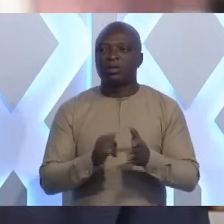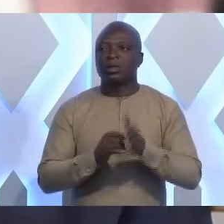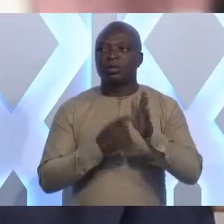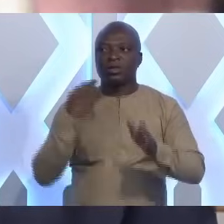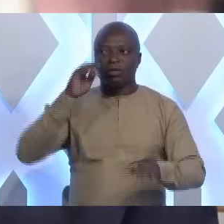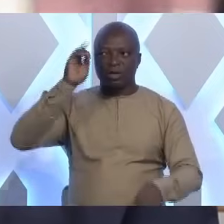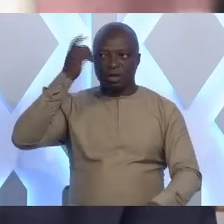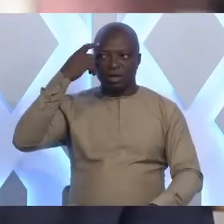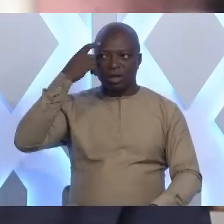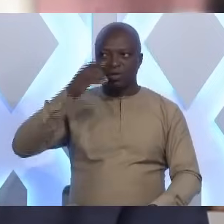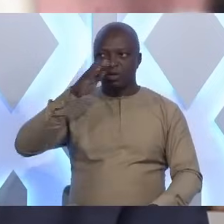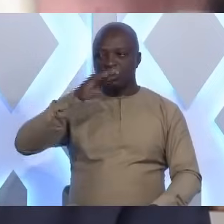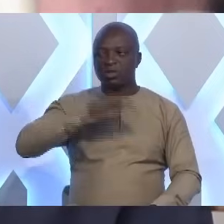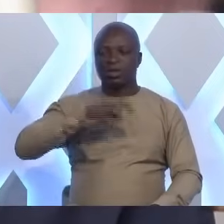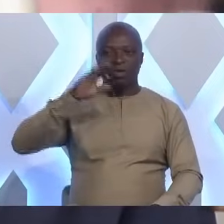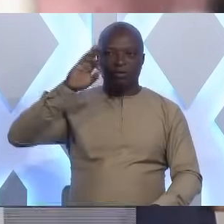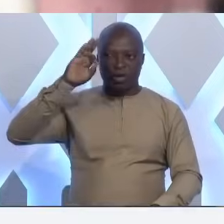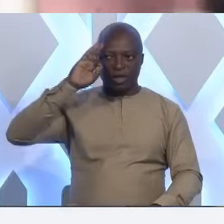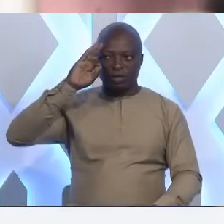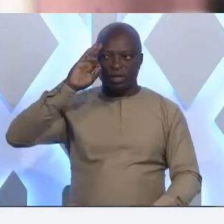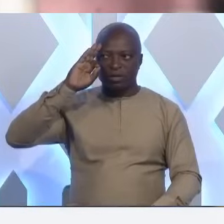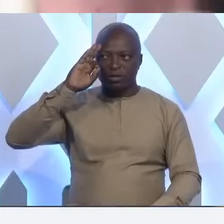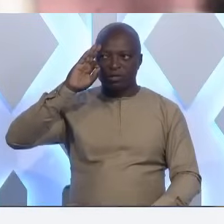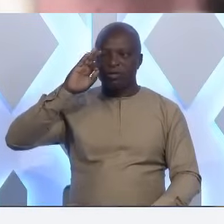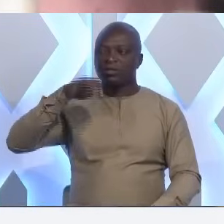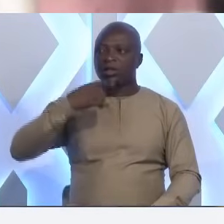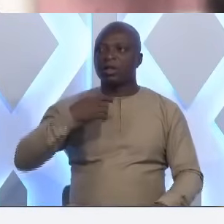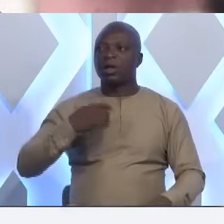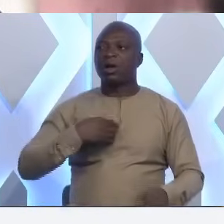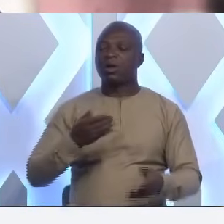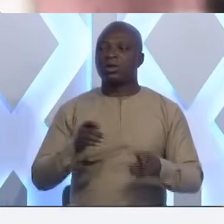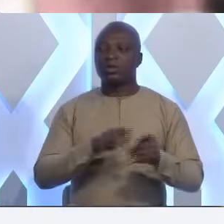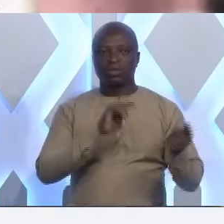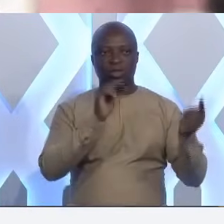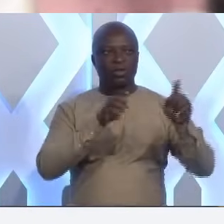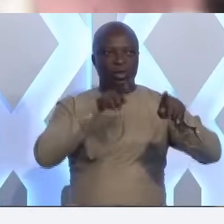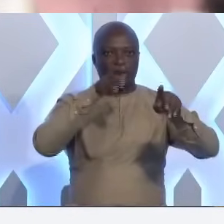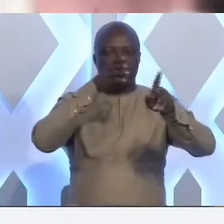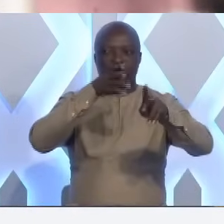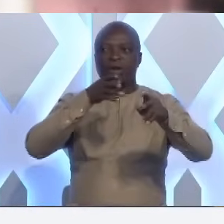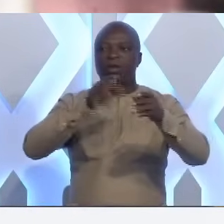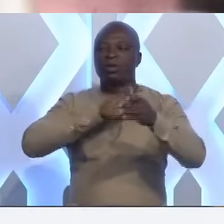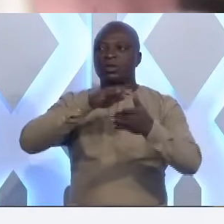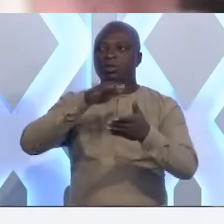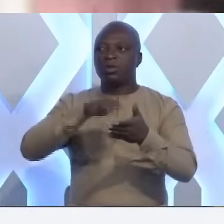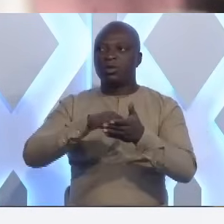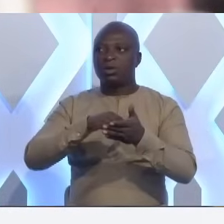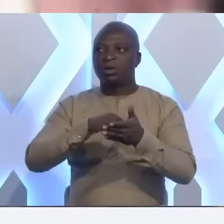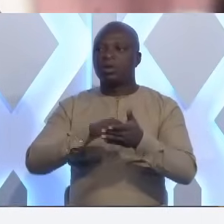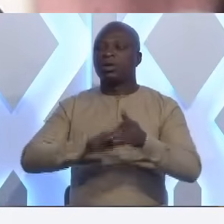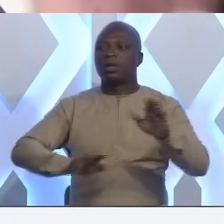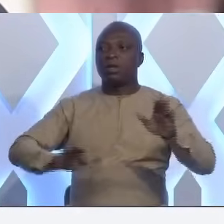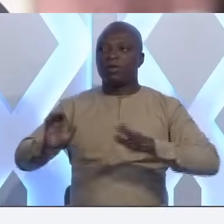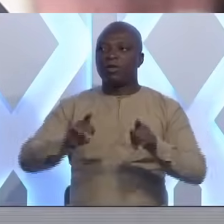l'État, son excellence Faure Issa-Dome Nyasinghe, qui a tourné son regard vers notre milieu, qui en a fait